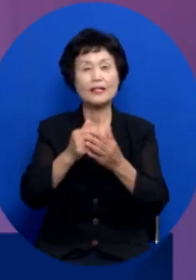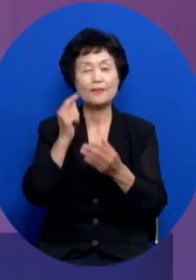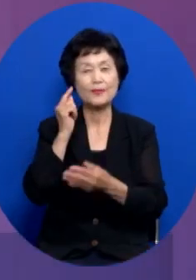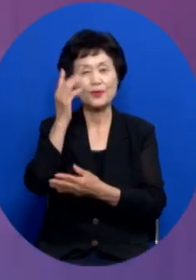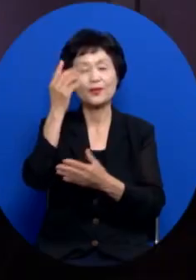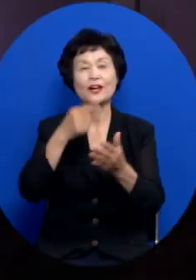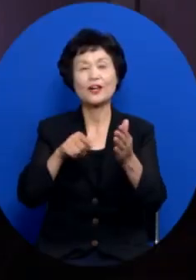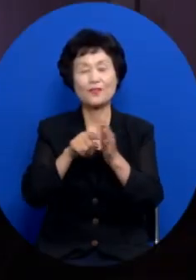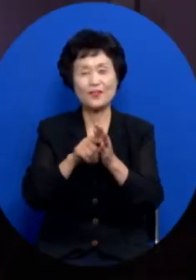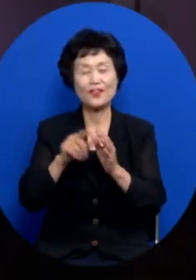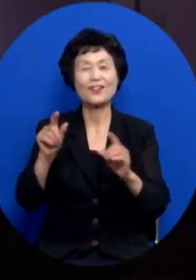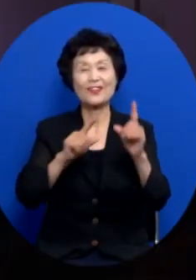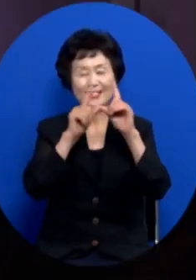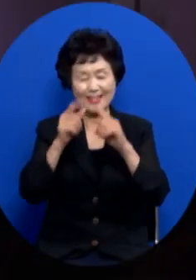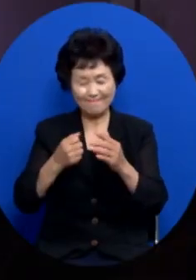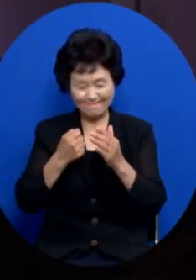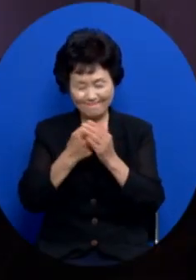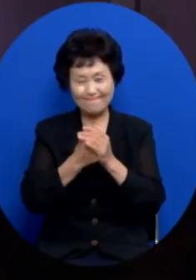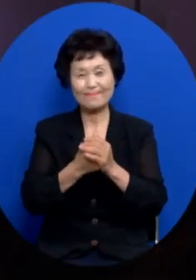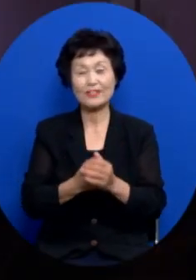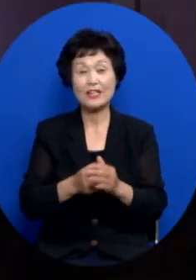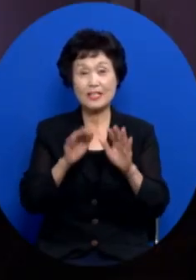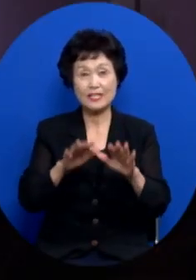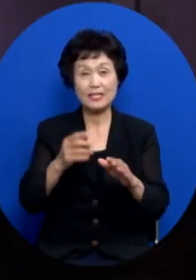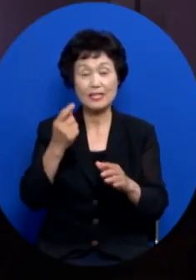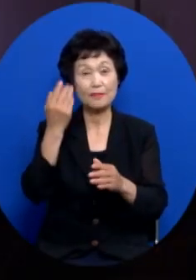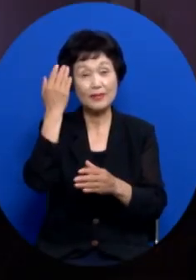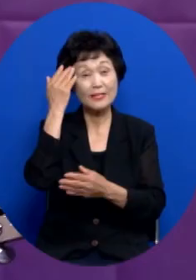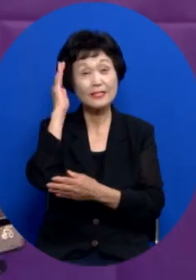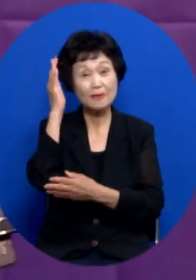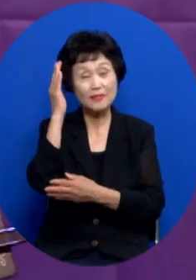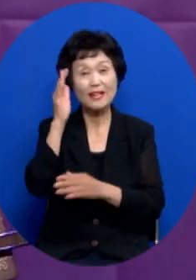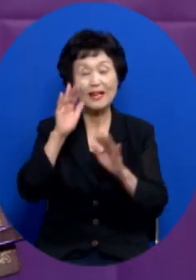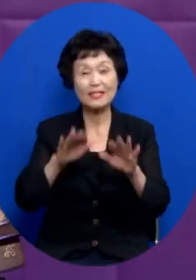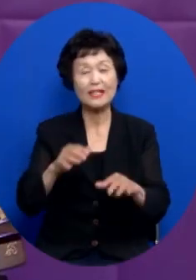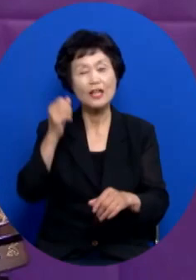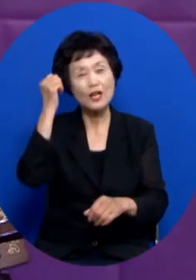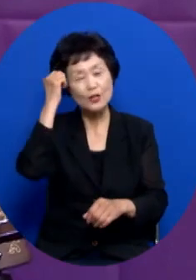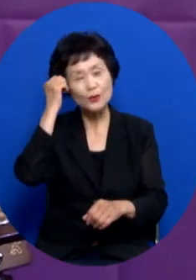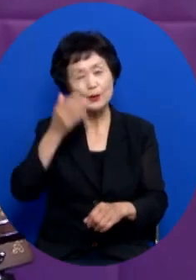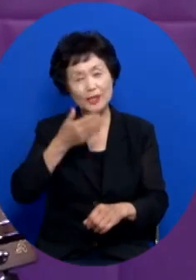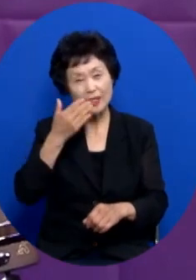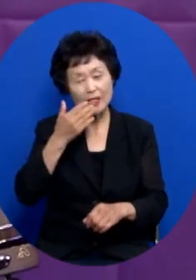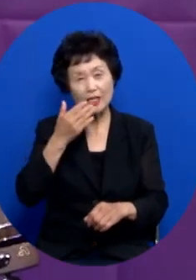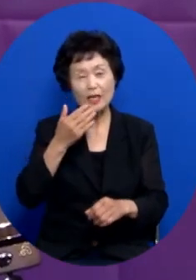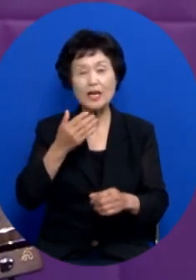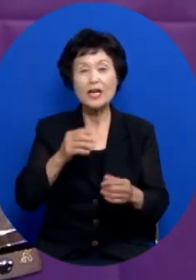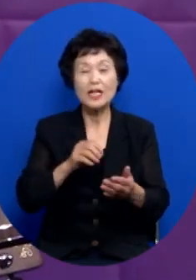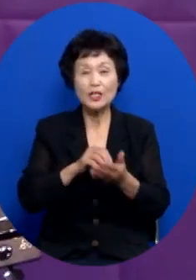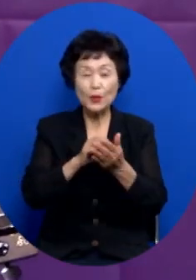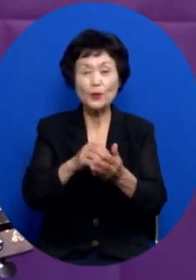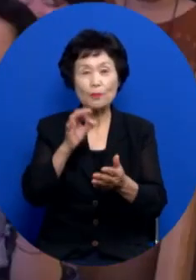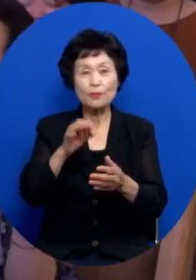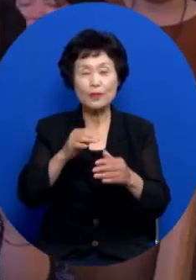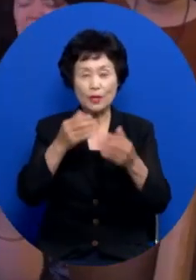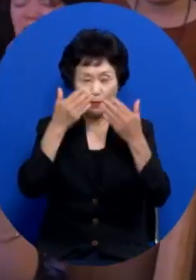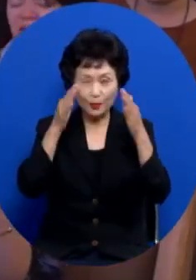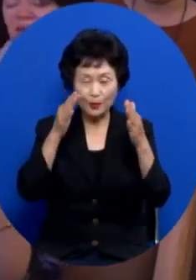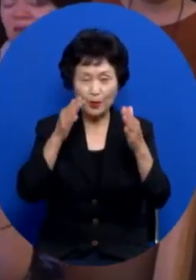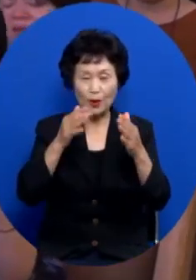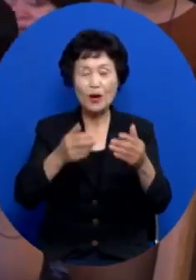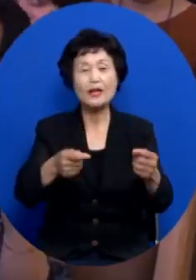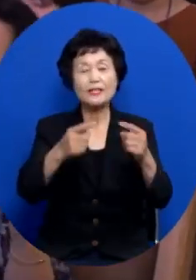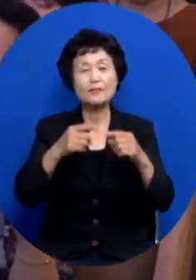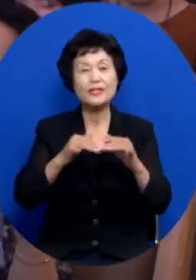결단했습니다. 이번 세미나는 숙식과 등록비를 무료로 진행했으며 50개 교회 사모에게 50만